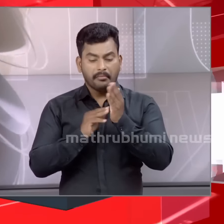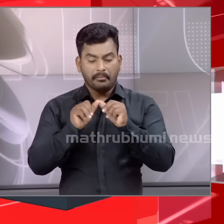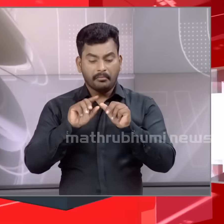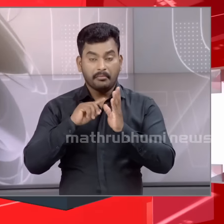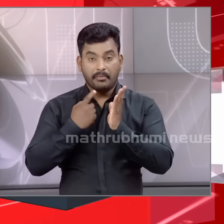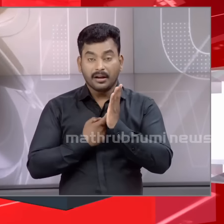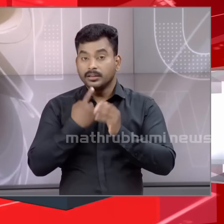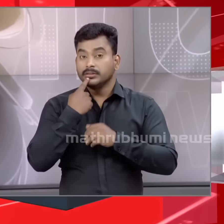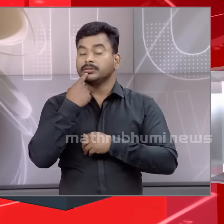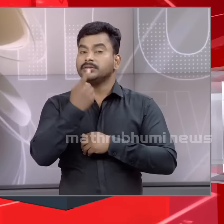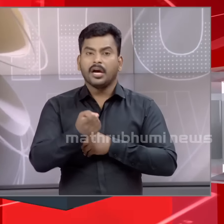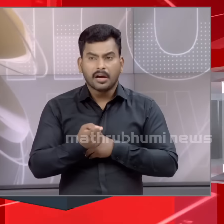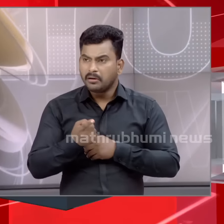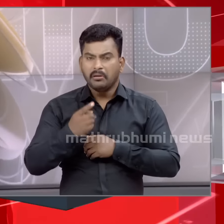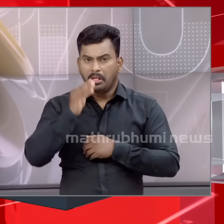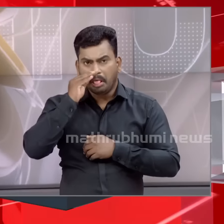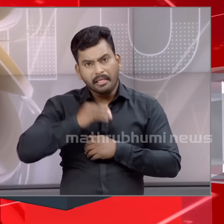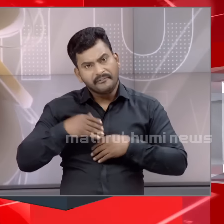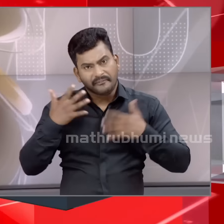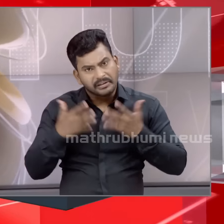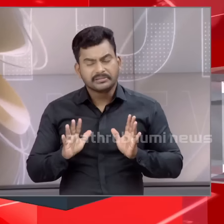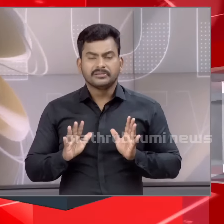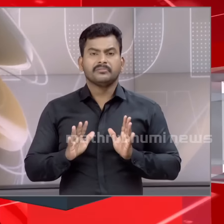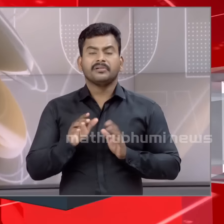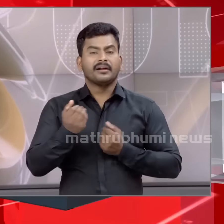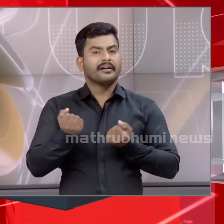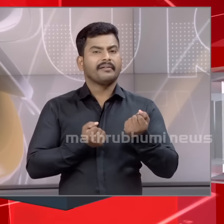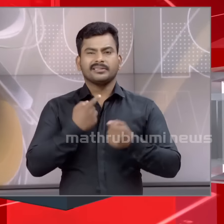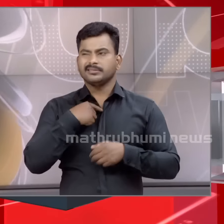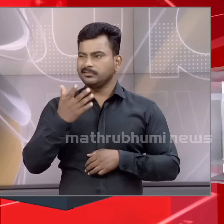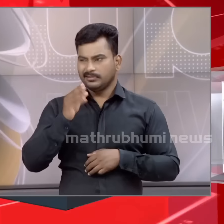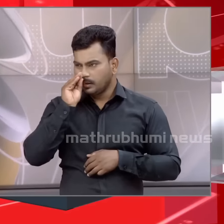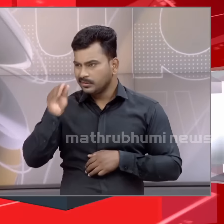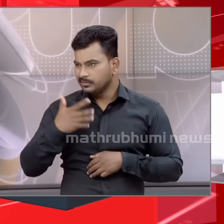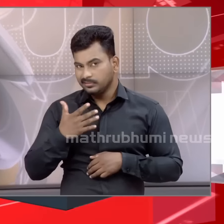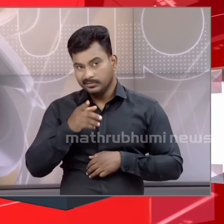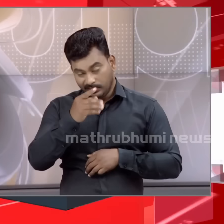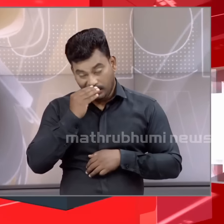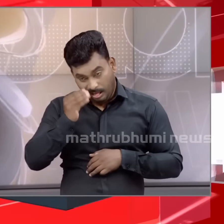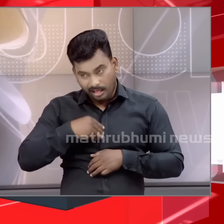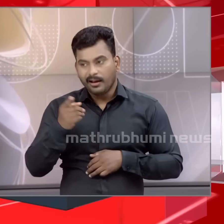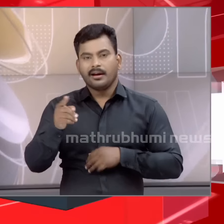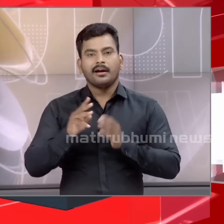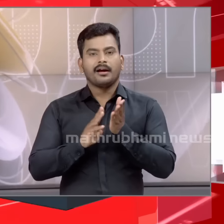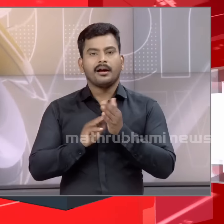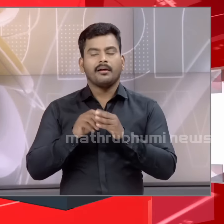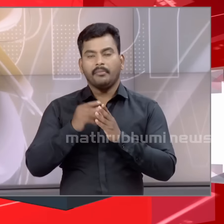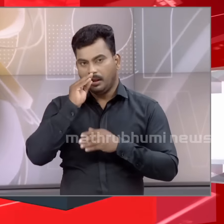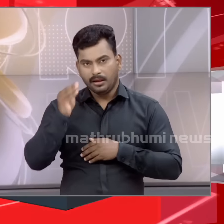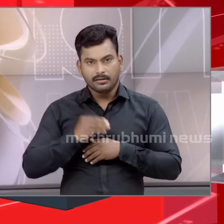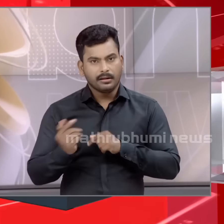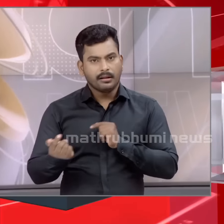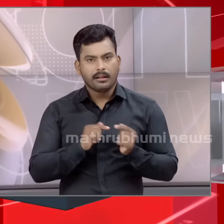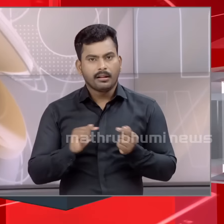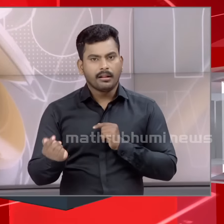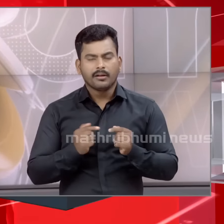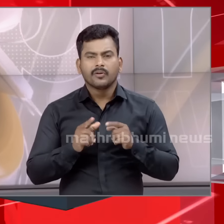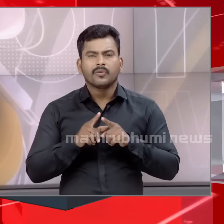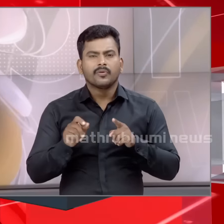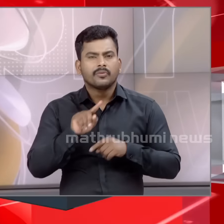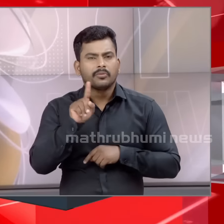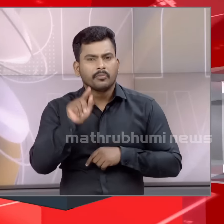കൊടുത്താൽ അതിനനുസരിച്ച് ഉചിതമായ നടപടികൾ പോലീസ് സ്വീകരിക്കണം. എന്താണിപ്പോൾ പോലീസ് പറയുന്നത്? ഈ രണ്ടുപേരുടെയും വാദം കേൾക്കുമ്പോൾ പറയാൻ കഴിയുന്ന